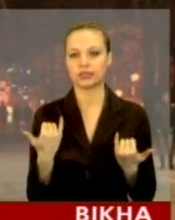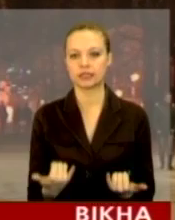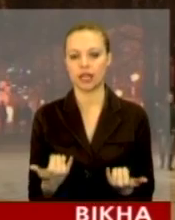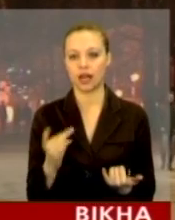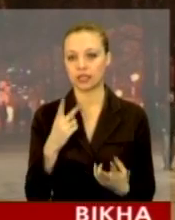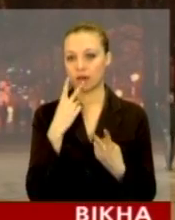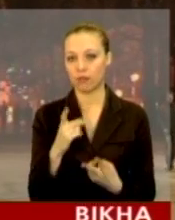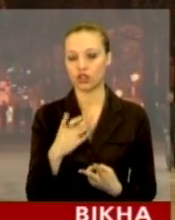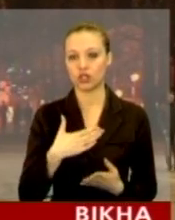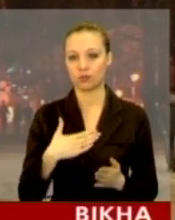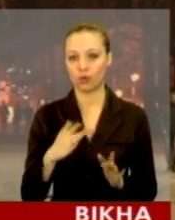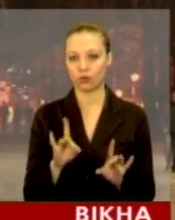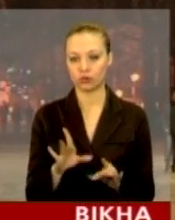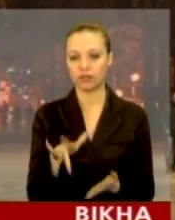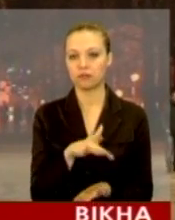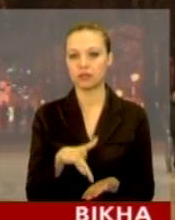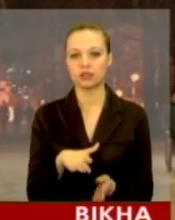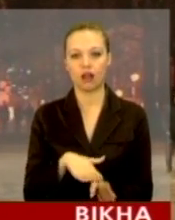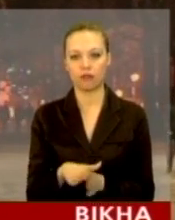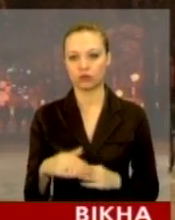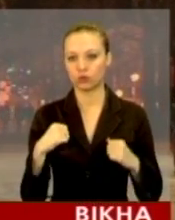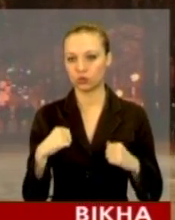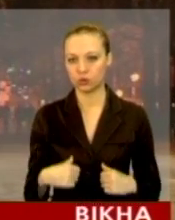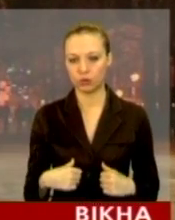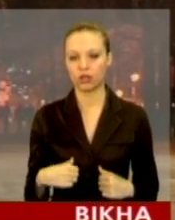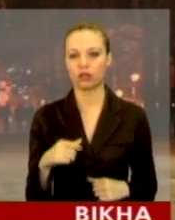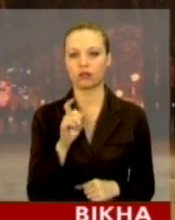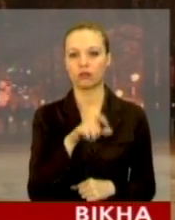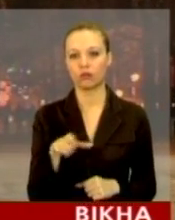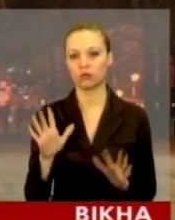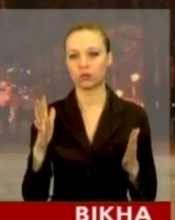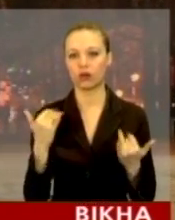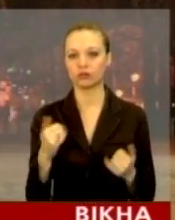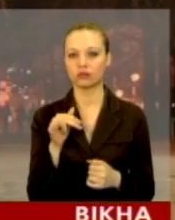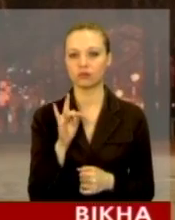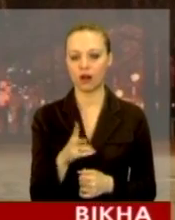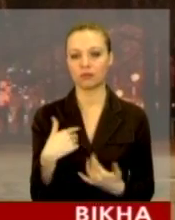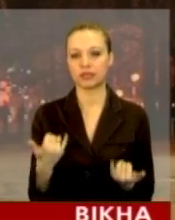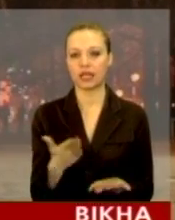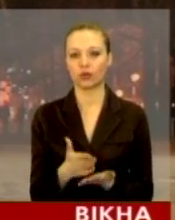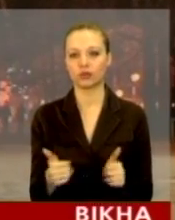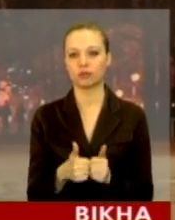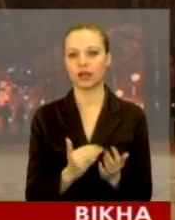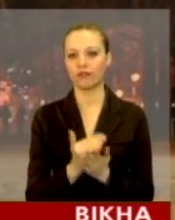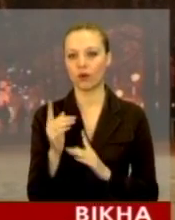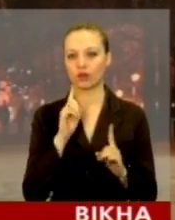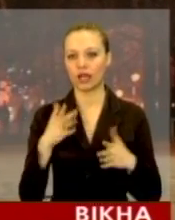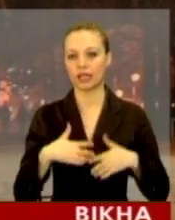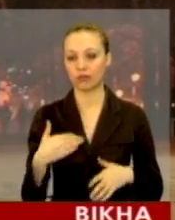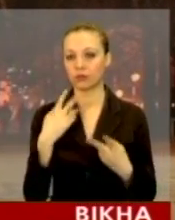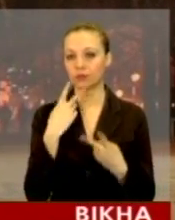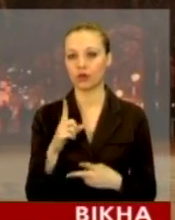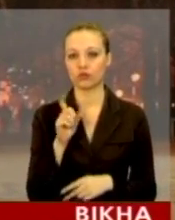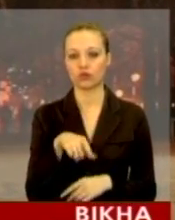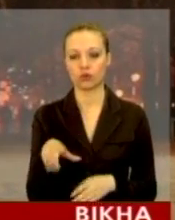як ви бачили вже з мого сюжету, у місті абсолютно спокійно. Люди гуляли сьогодні в парку. Зараз ми знаходимося біля Верховної Ради Криму. Ми бачимо,